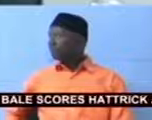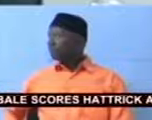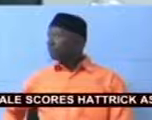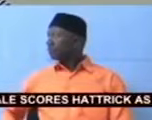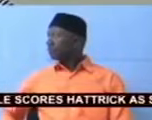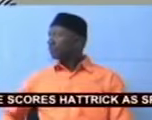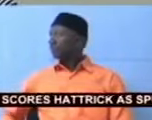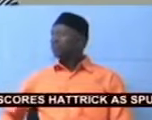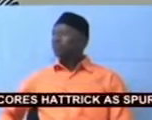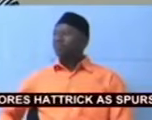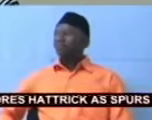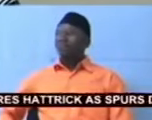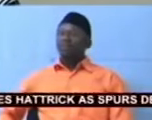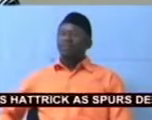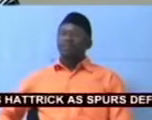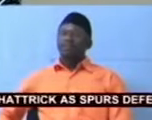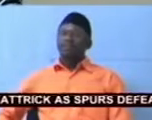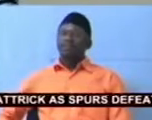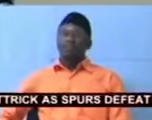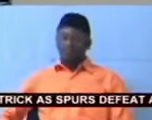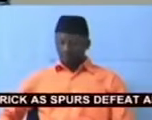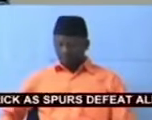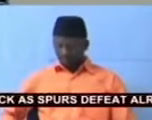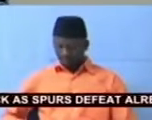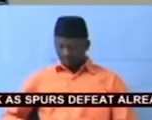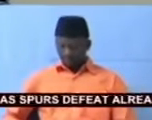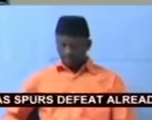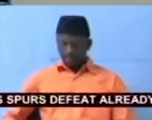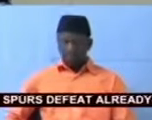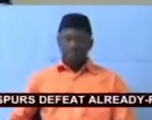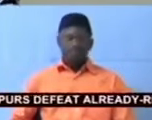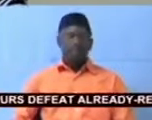عليهم غير المغضوب عليهم ولا الضالين.